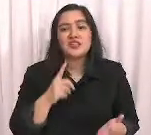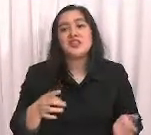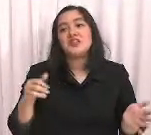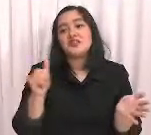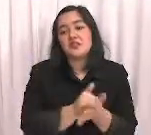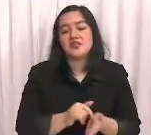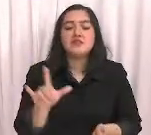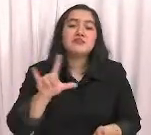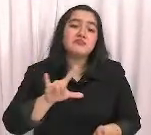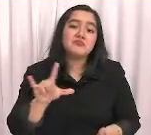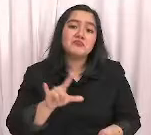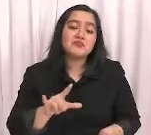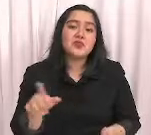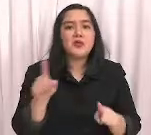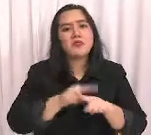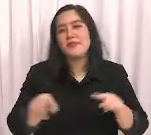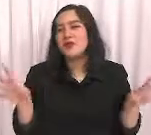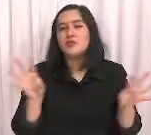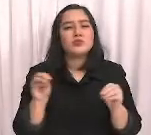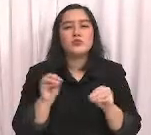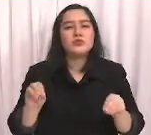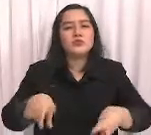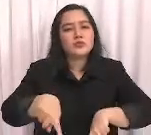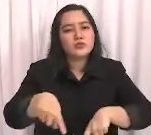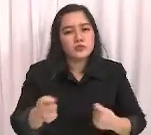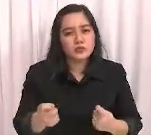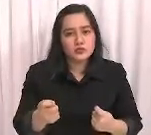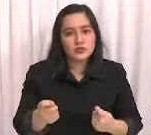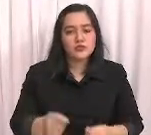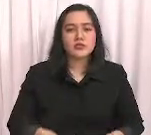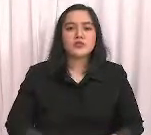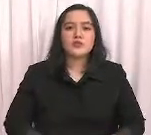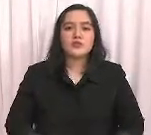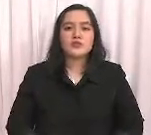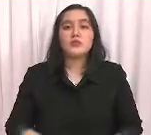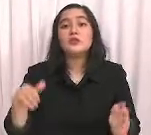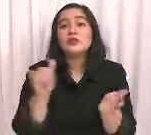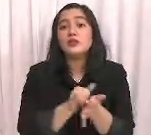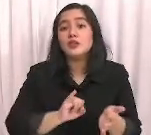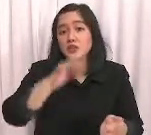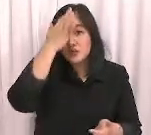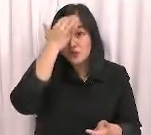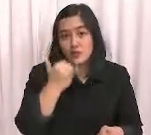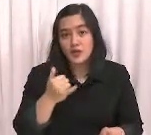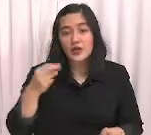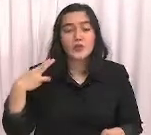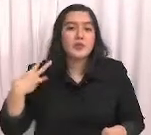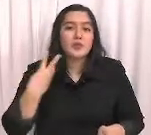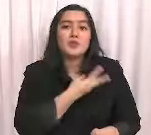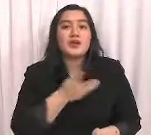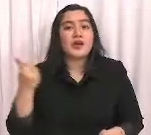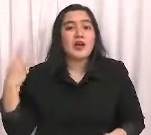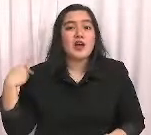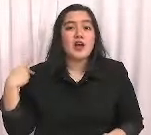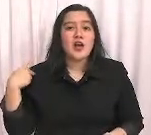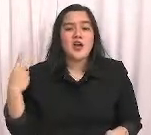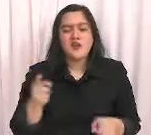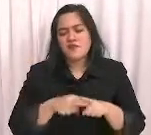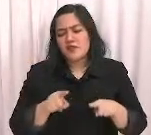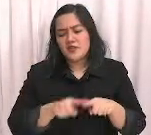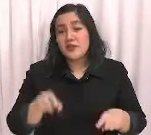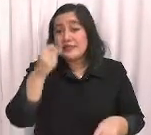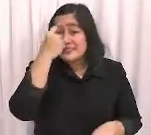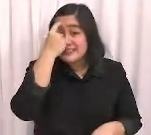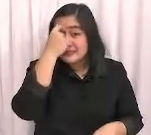walang pagtitiwala. Hindi po totoo yun. Kaya meron tayong ibang konsepto, no? Ibang kaisipan patungkol